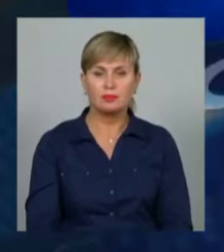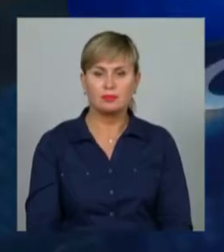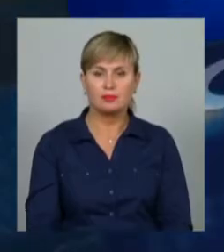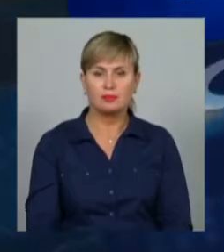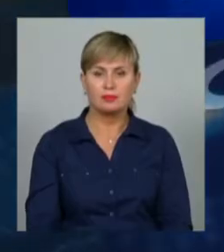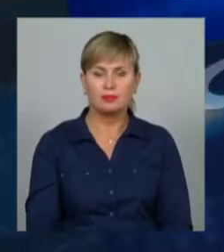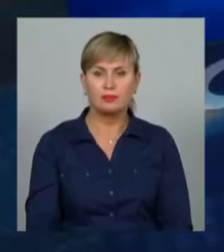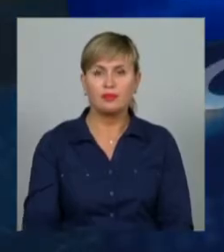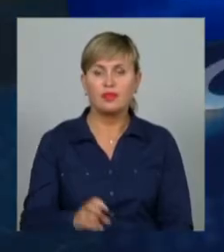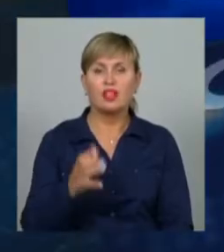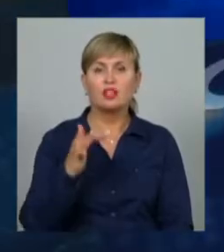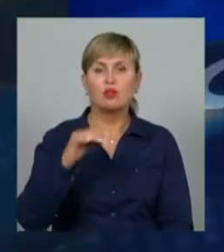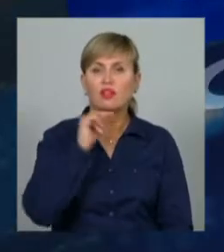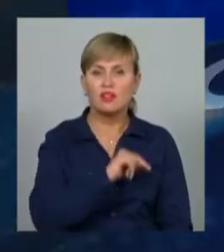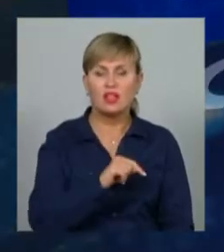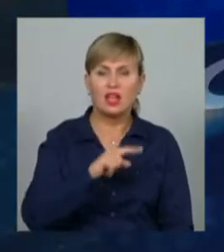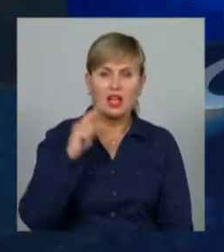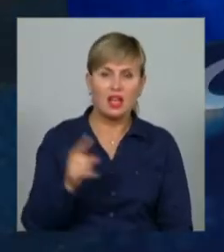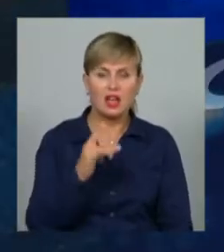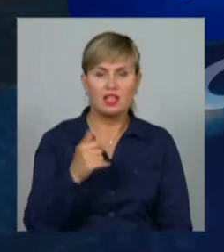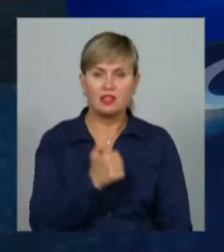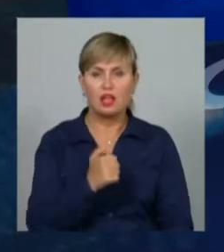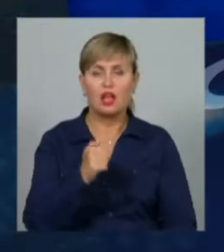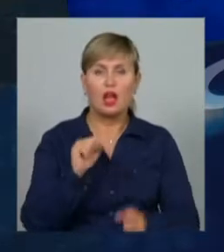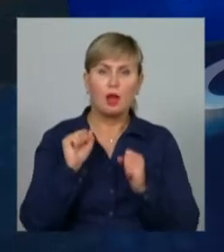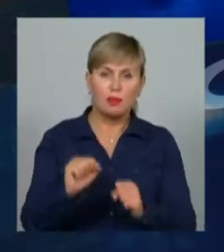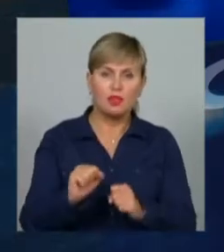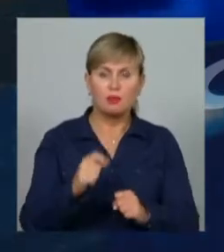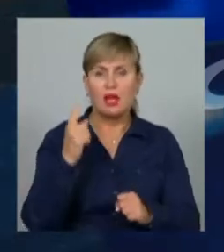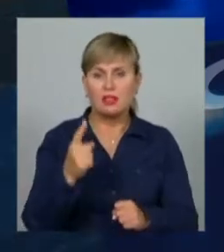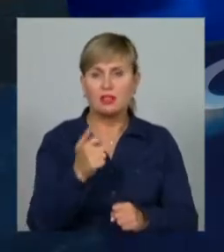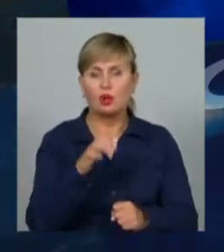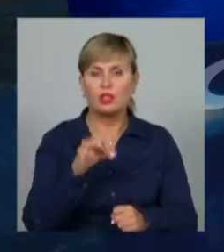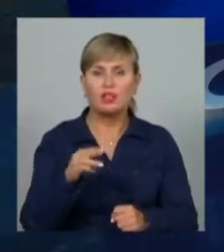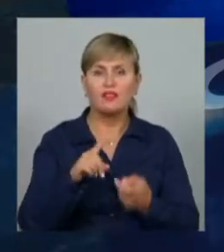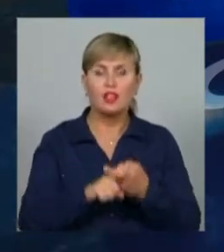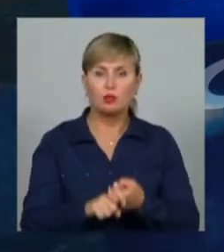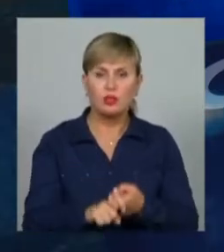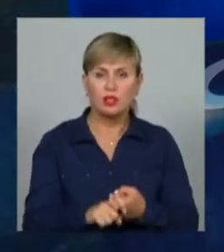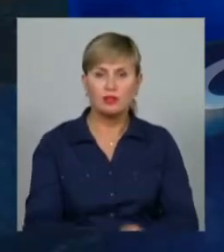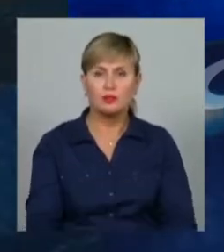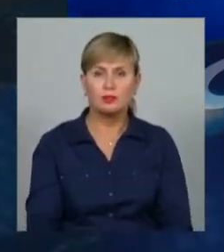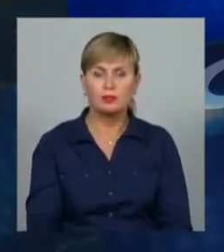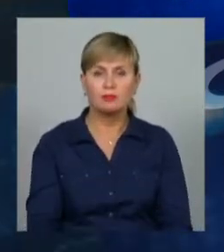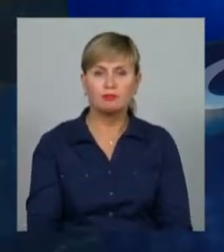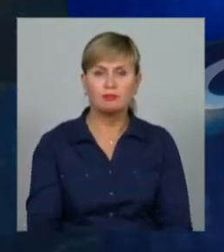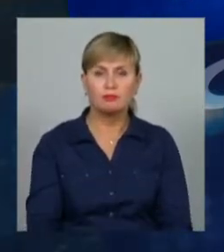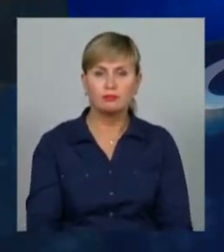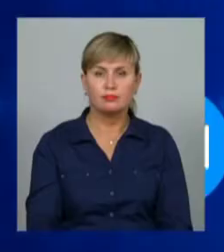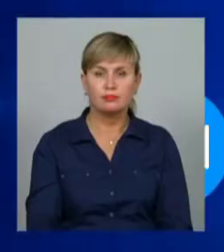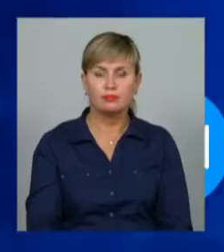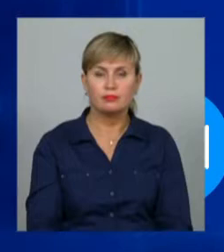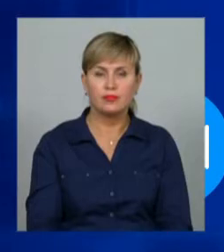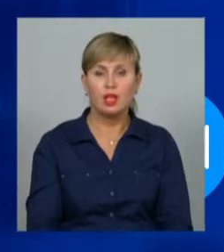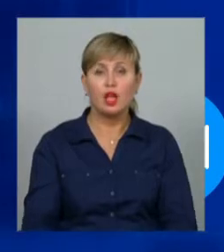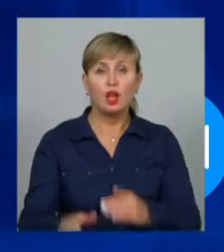А вот насколько эффективна разовая доза вакцины и обезопасит ли один компонент от вируса? Ну, в принципе,